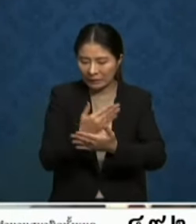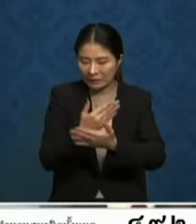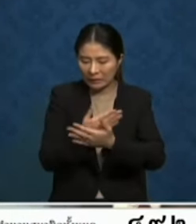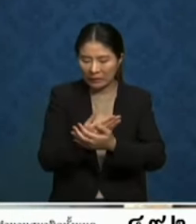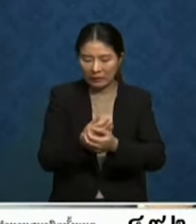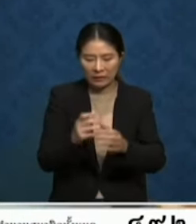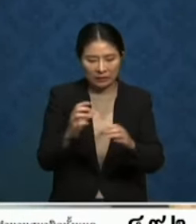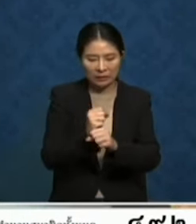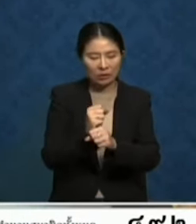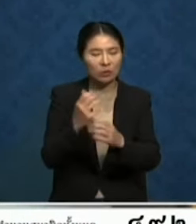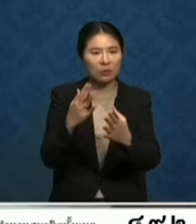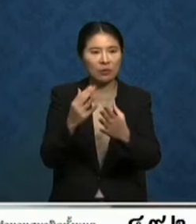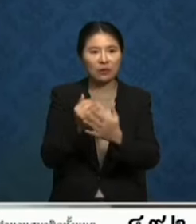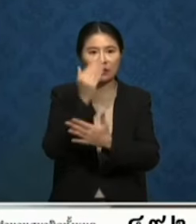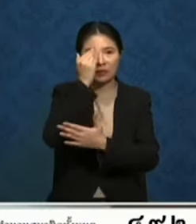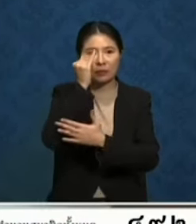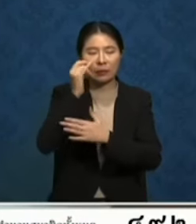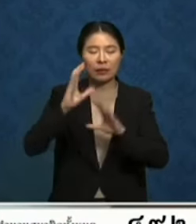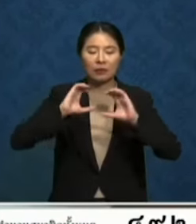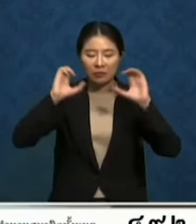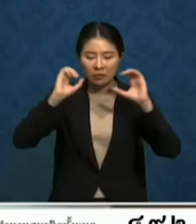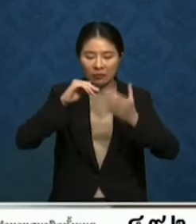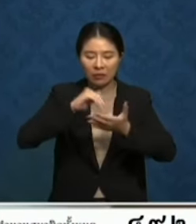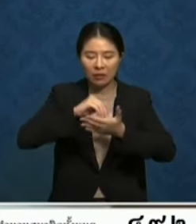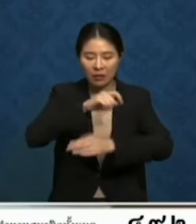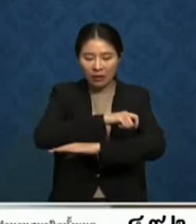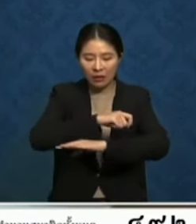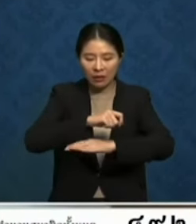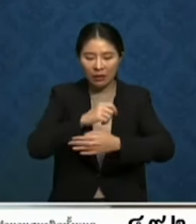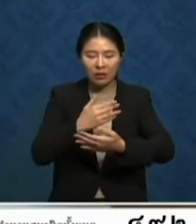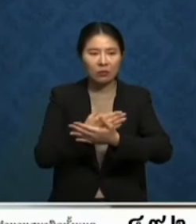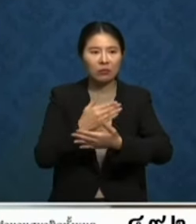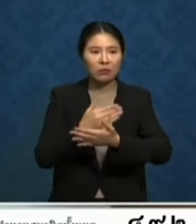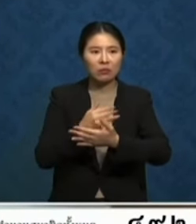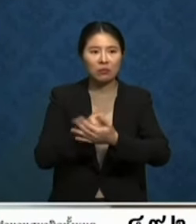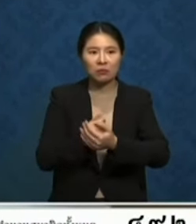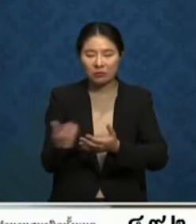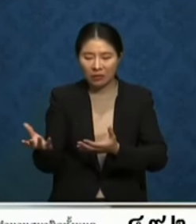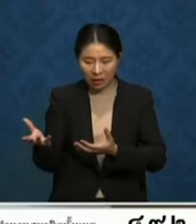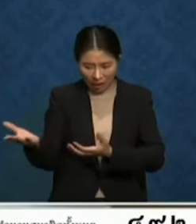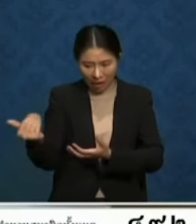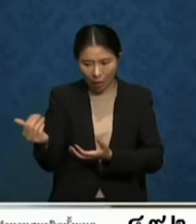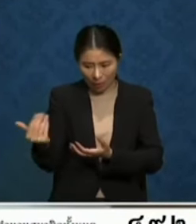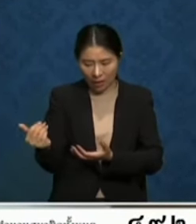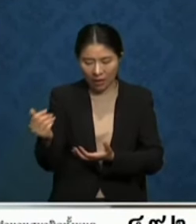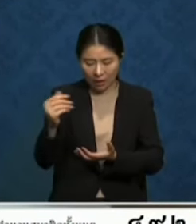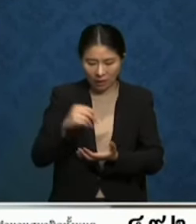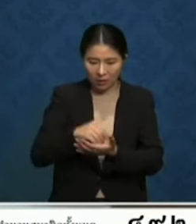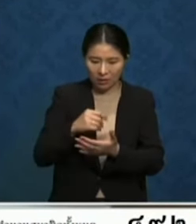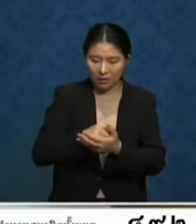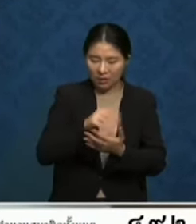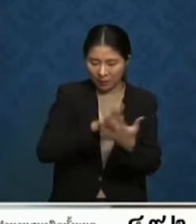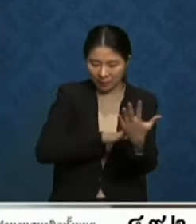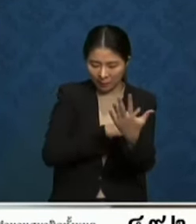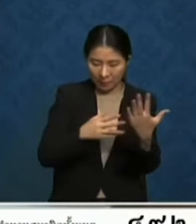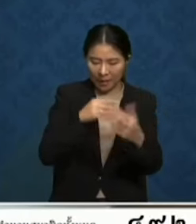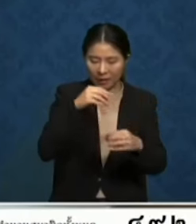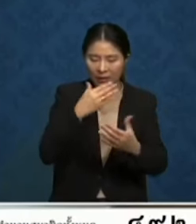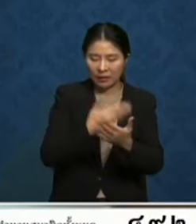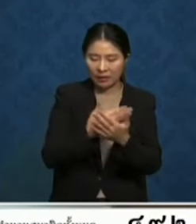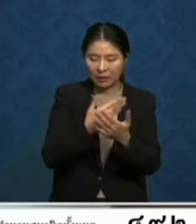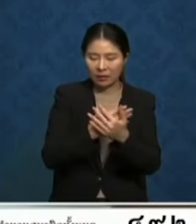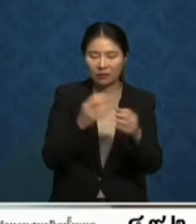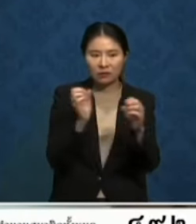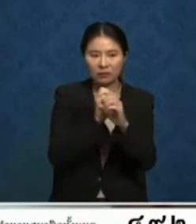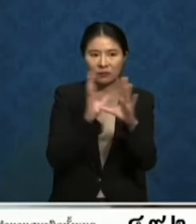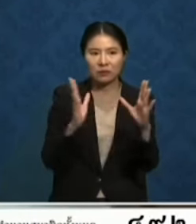งินนอกงบประมาณเนี่ยภาครัฐกรมบัญชีกลางถึงไม่เอาเข้ามาอยู่ในการพิจารณางบประมาณปกติเพราะว่าการพิจารณางบประมาณปก